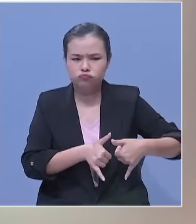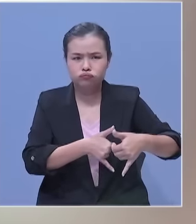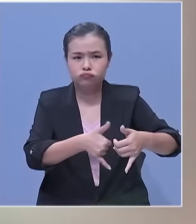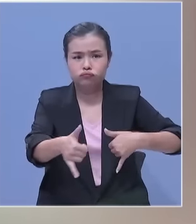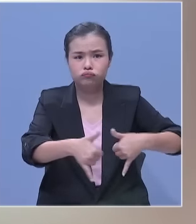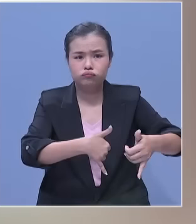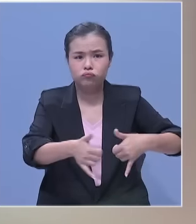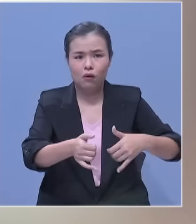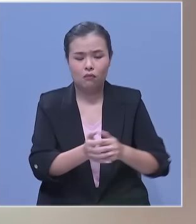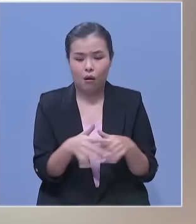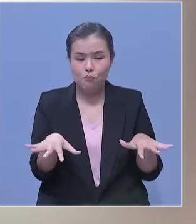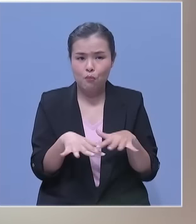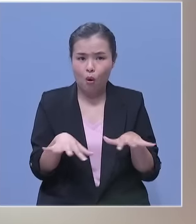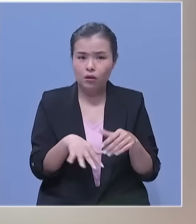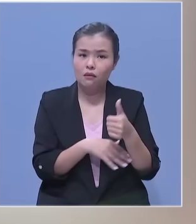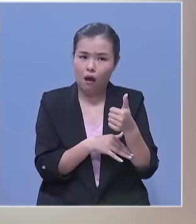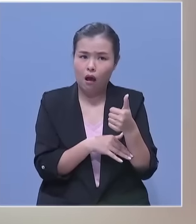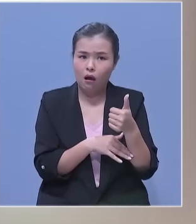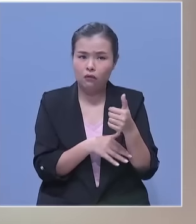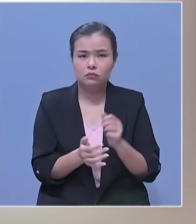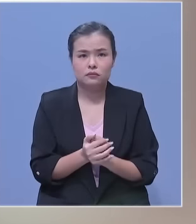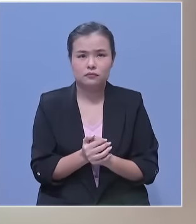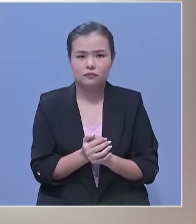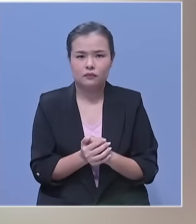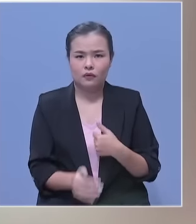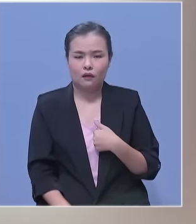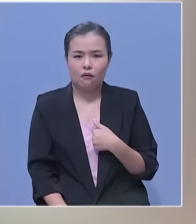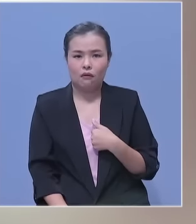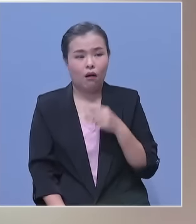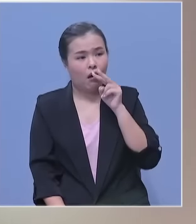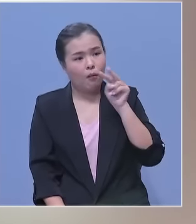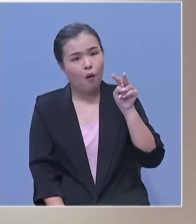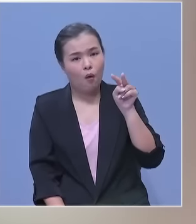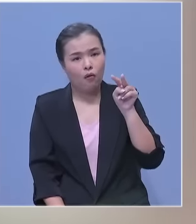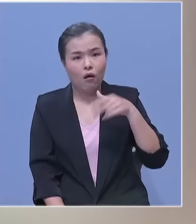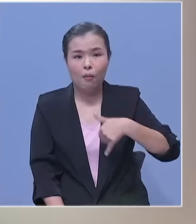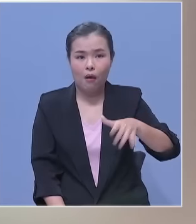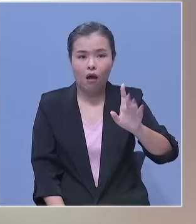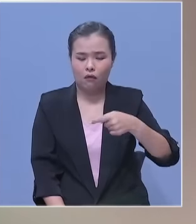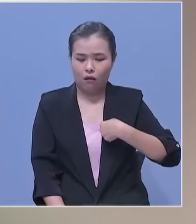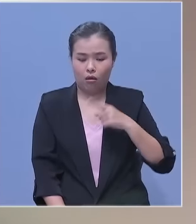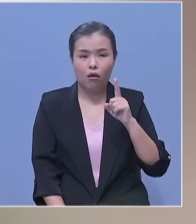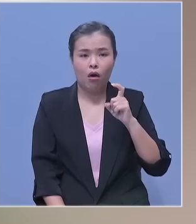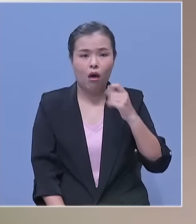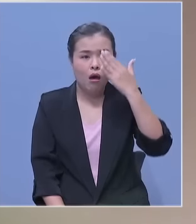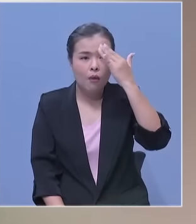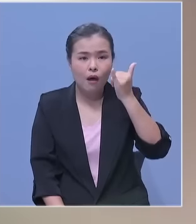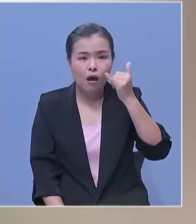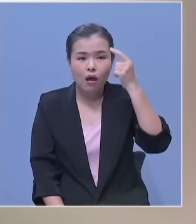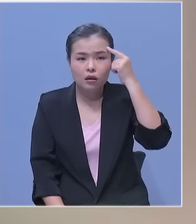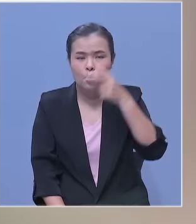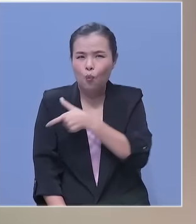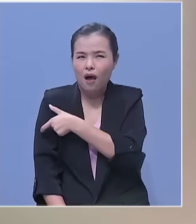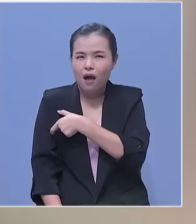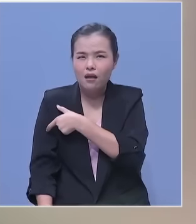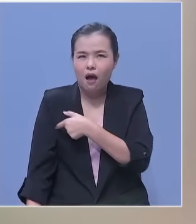าพเหมือนเมื่อกี้ถูกไหม ใช่แล้วเราได้แต่หันไปมองคนอื่นเข้าได้ทำไมเราเข้าไม่ได้ก็คิดว่ารปภ.